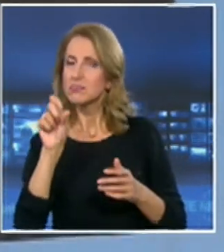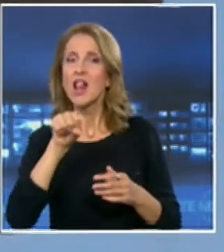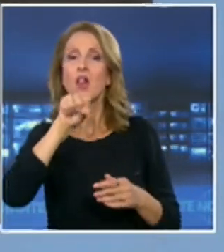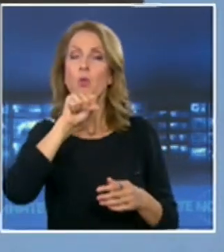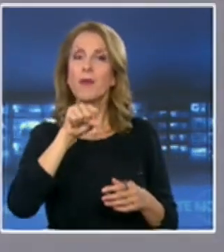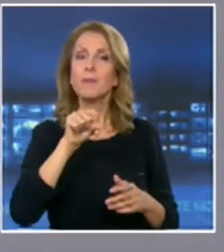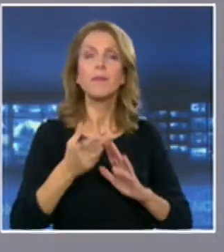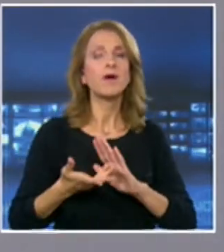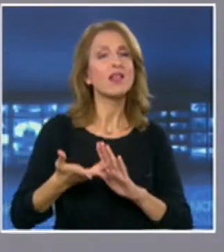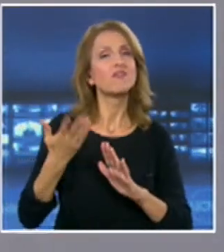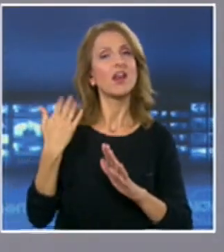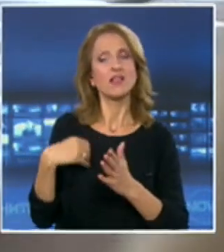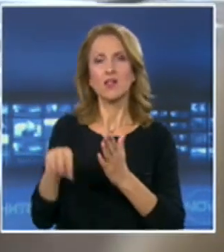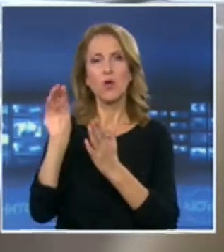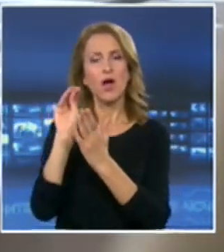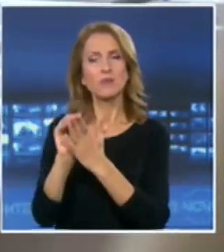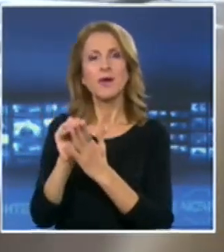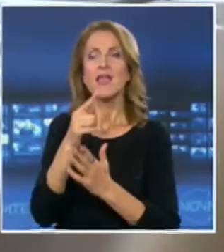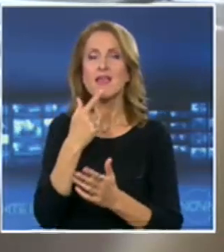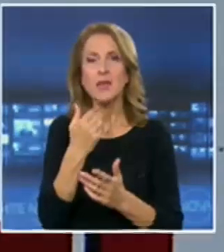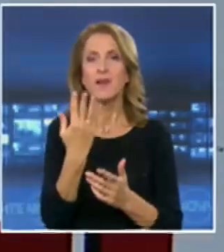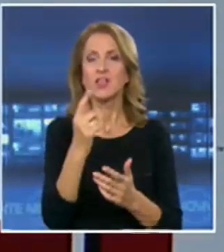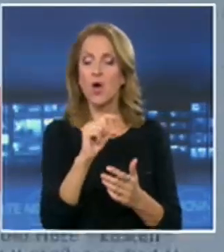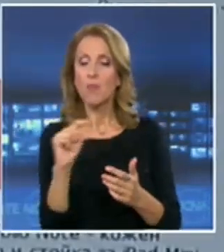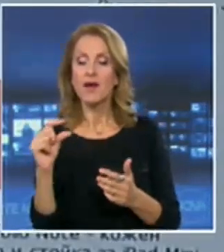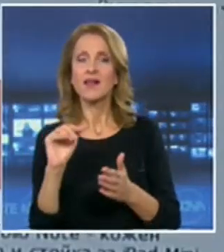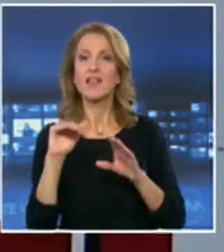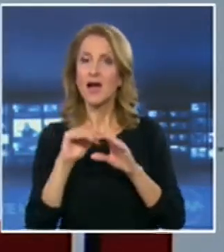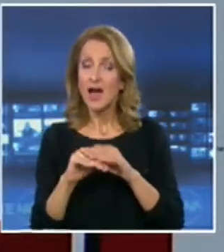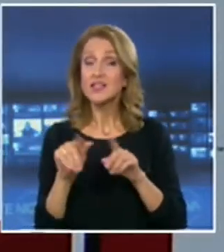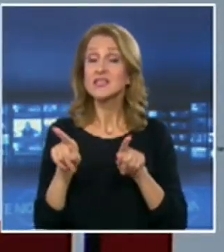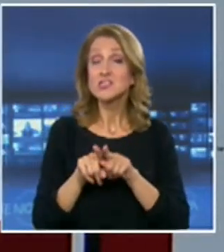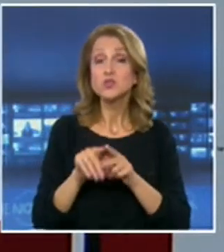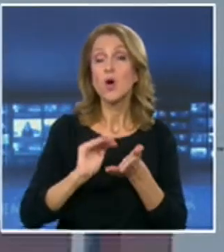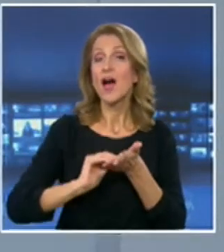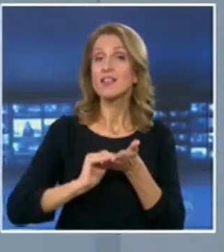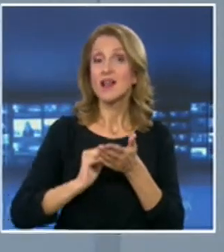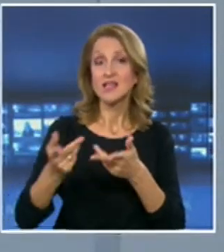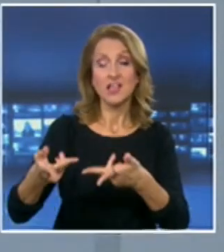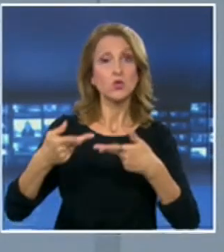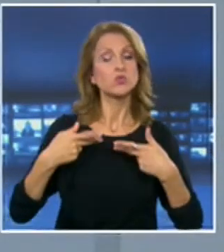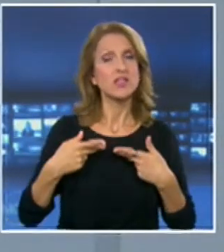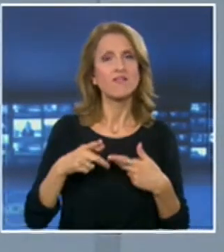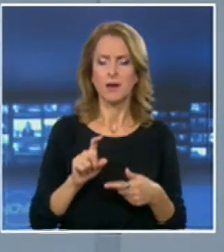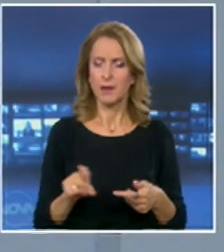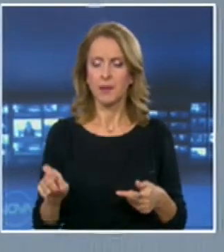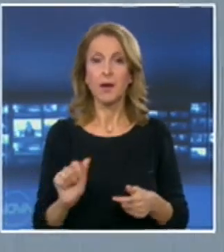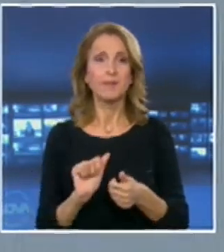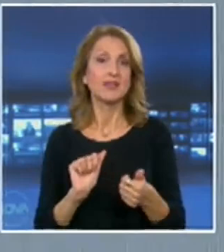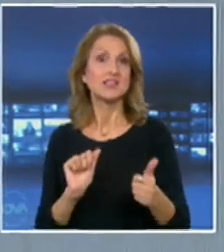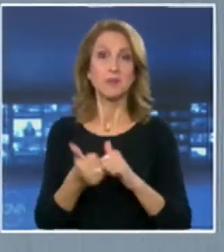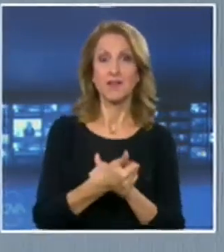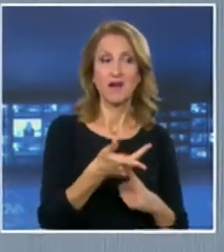и предварително да въведете име, номер на картата, както и адрес за доставка. Само така може да сте сигурни, че сте няколко клика пред останалите.